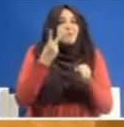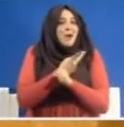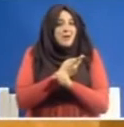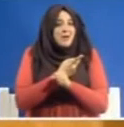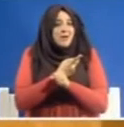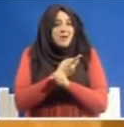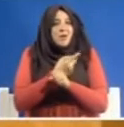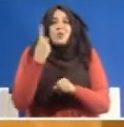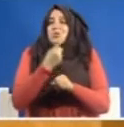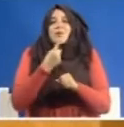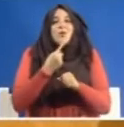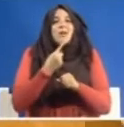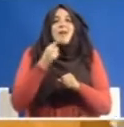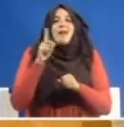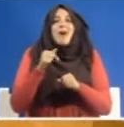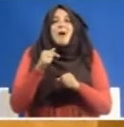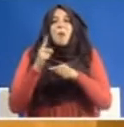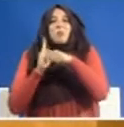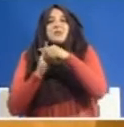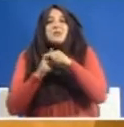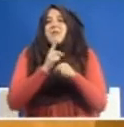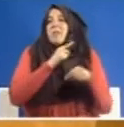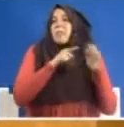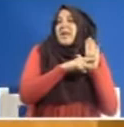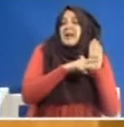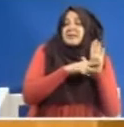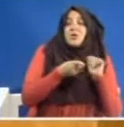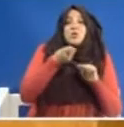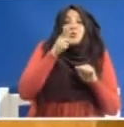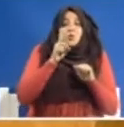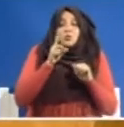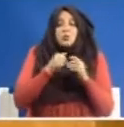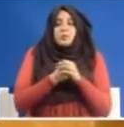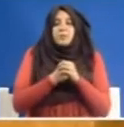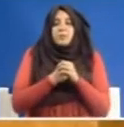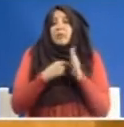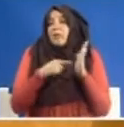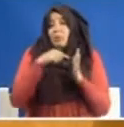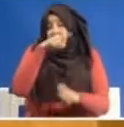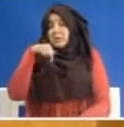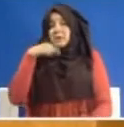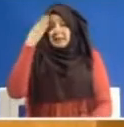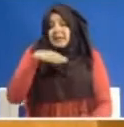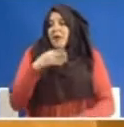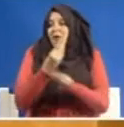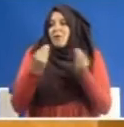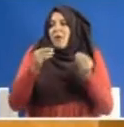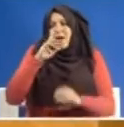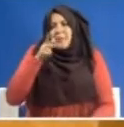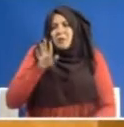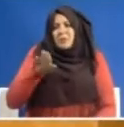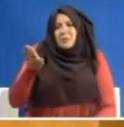أشياء مضادة لها أيضا. وبالتالي فخاصة إذا تعود نقول أولادنا إذا تعودوا هذا